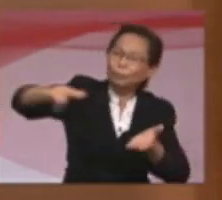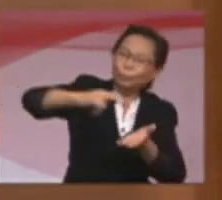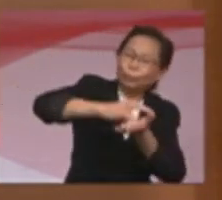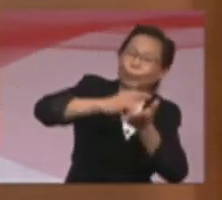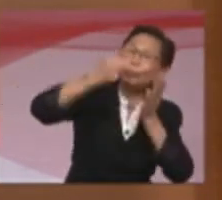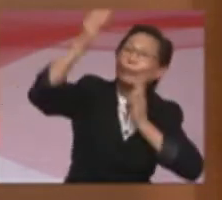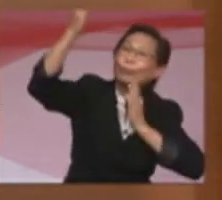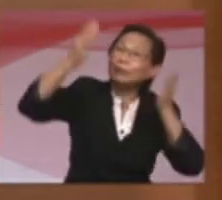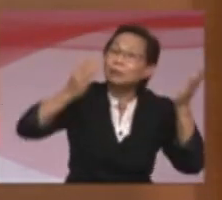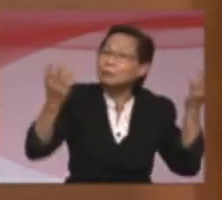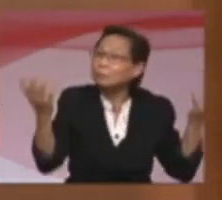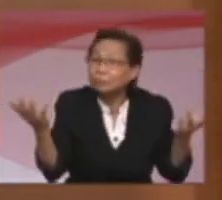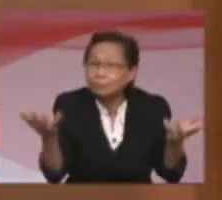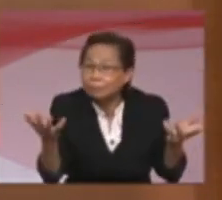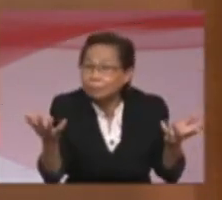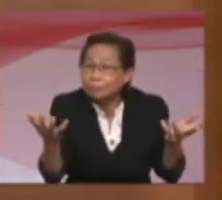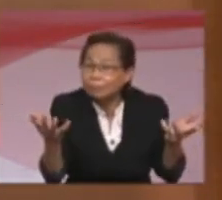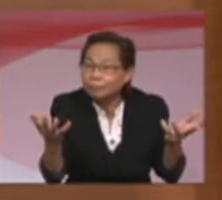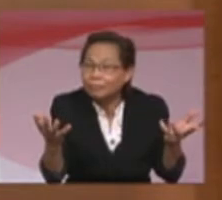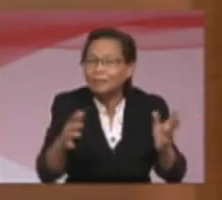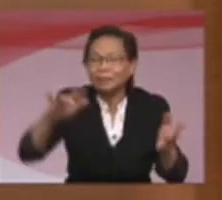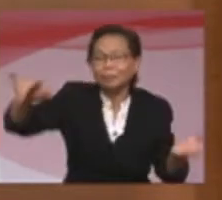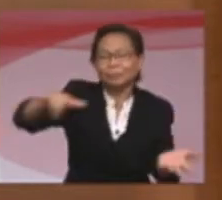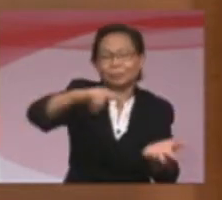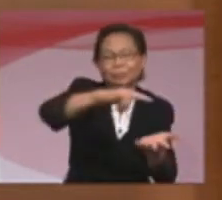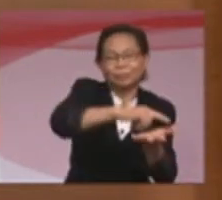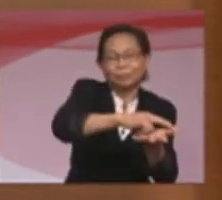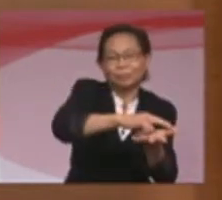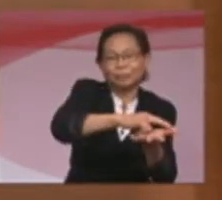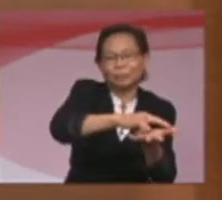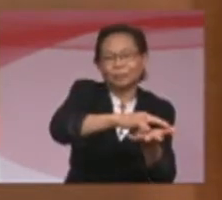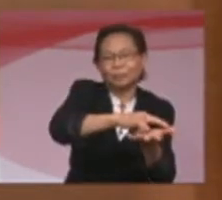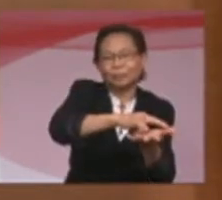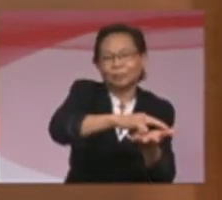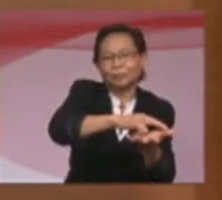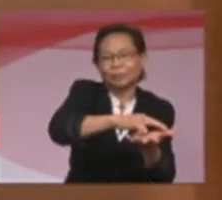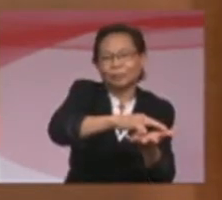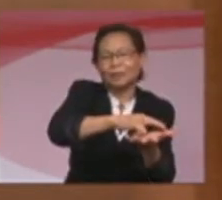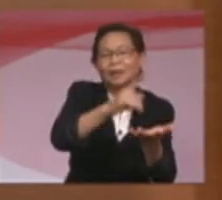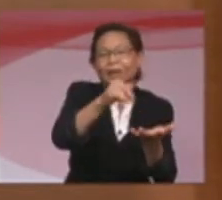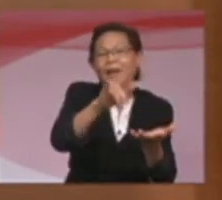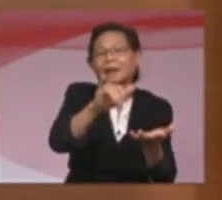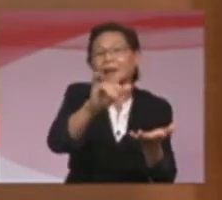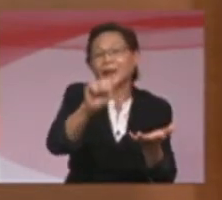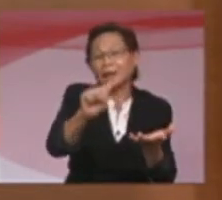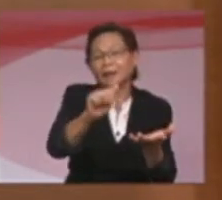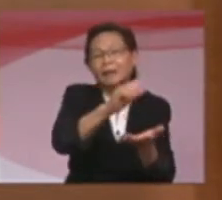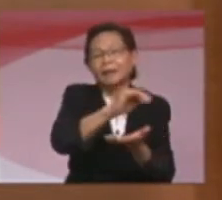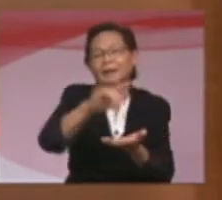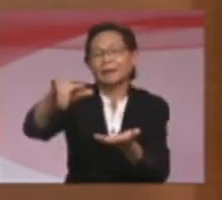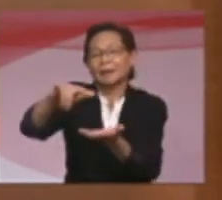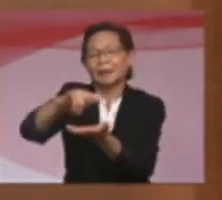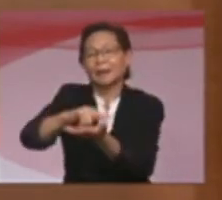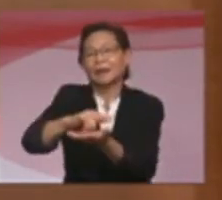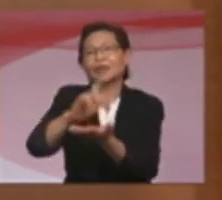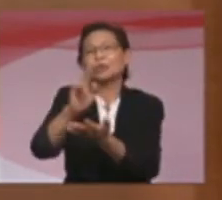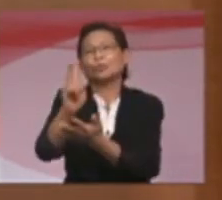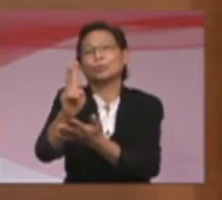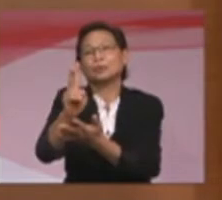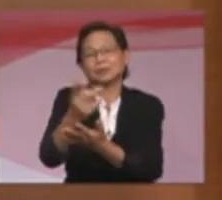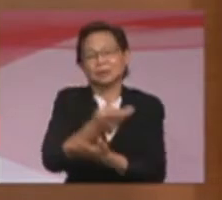tanah air melalui pintu lapangan terbang antarabangsa KLIA dan